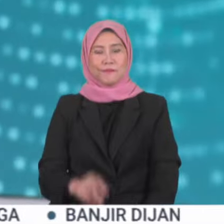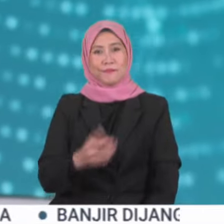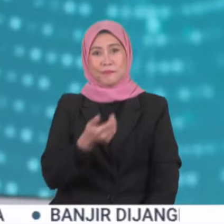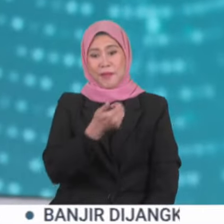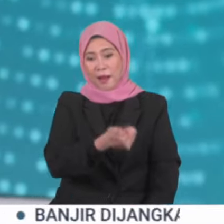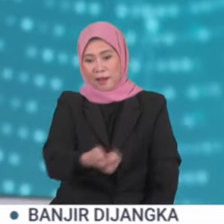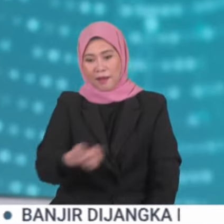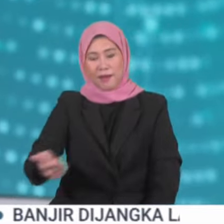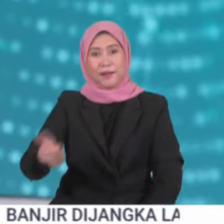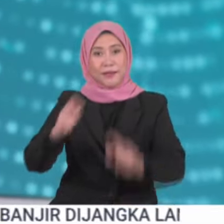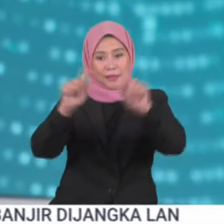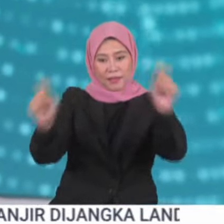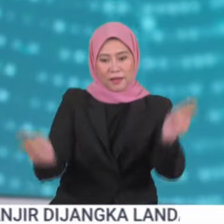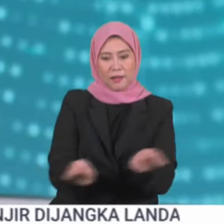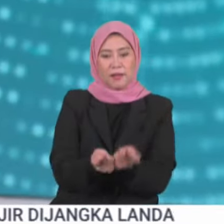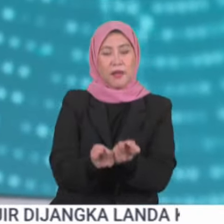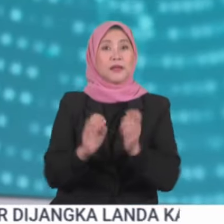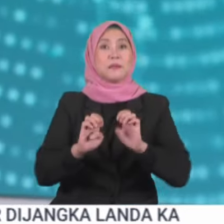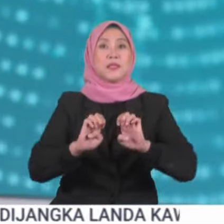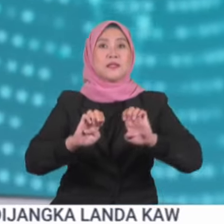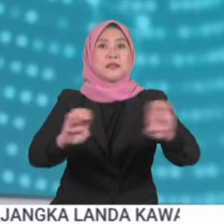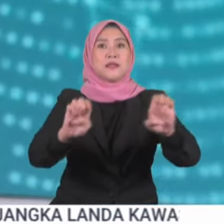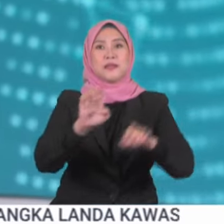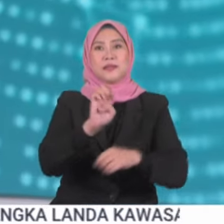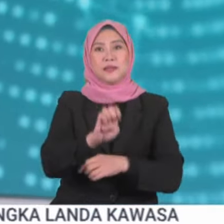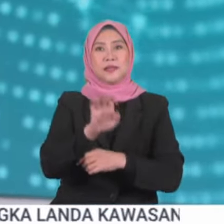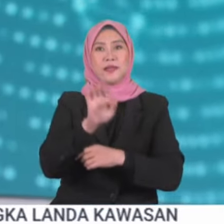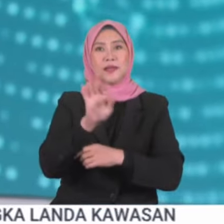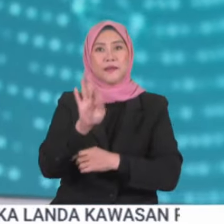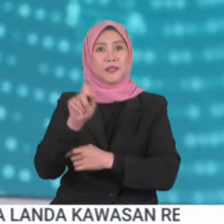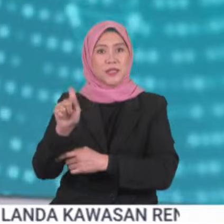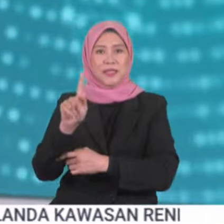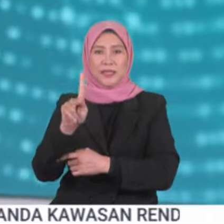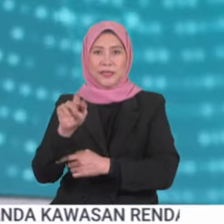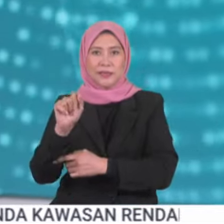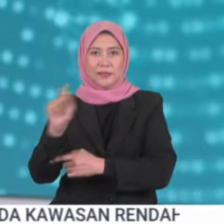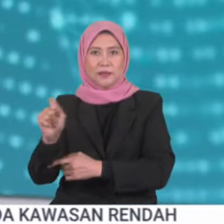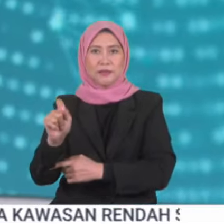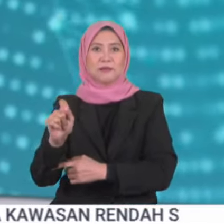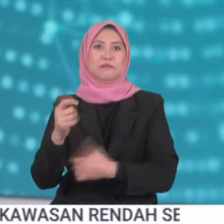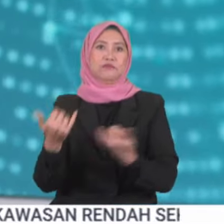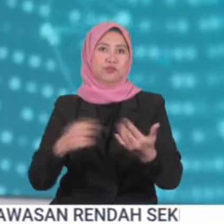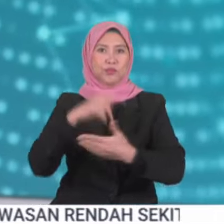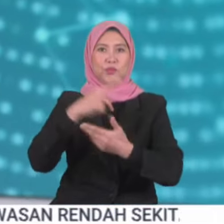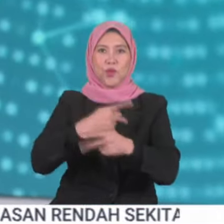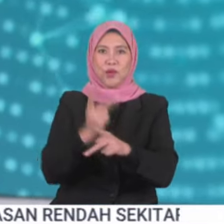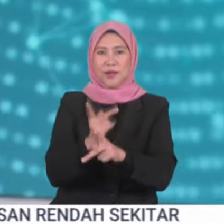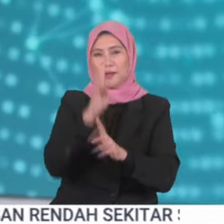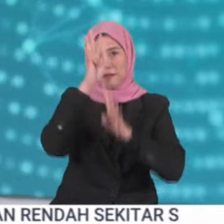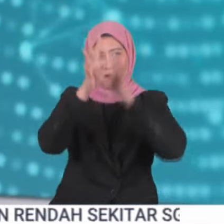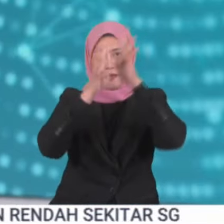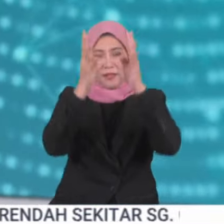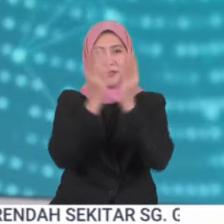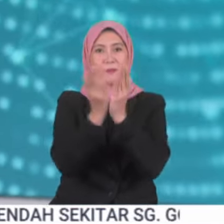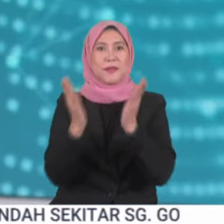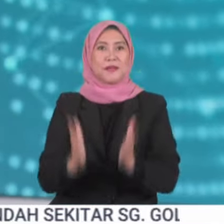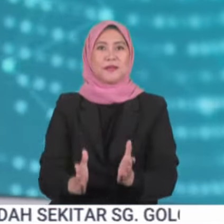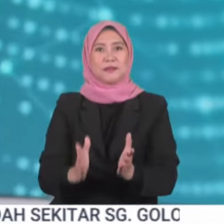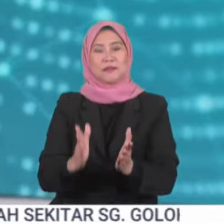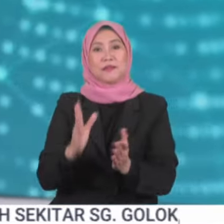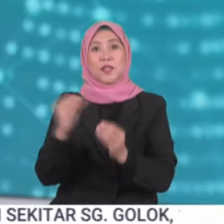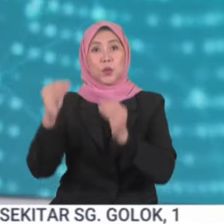Kit Tayar Pancit Kecemasan EFT Kit, produk inovasi pelajar dan guru Institut Latihan Perindustrian